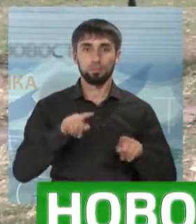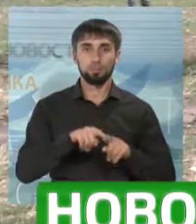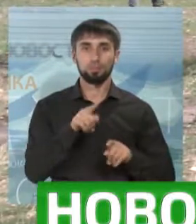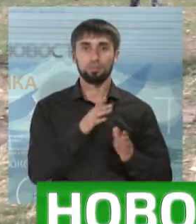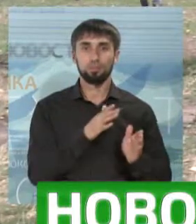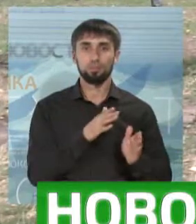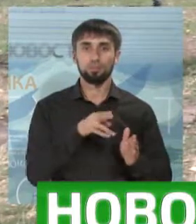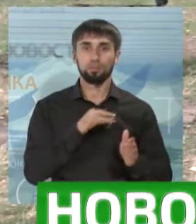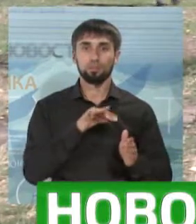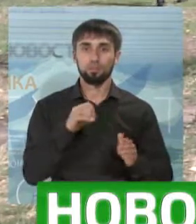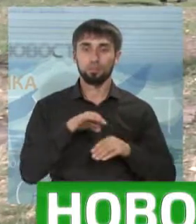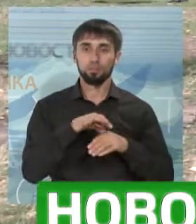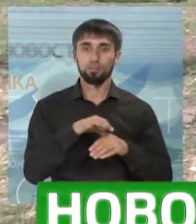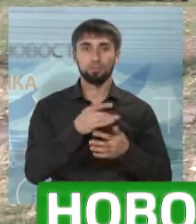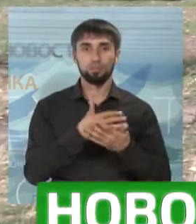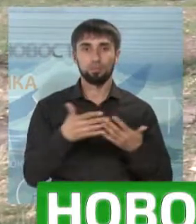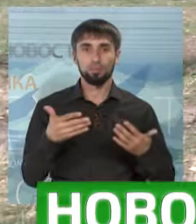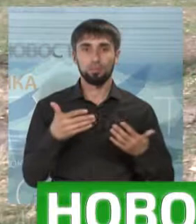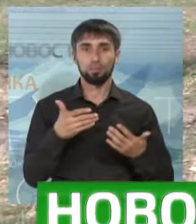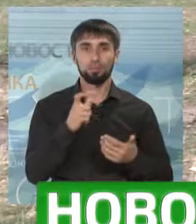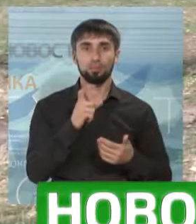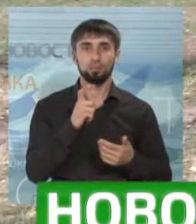поведения, различных